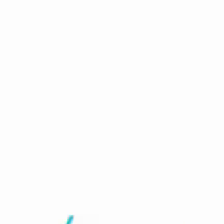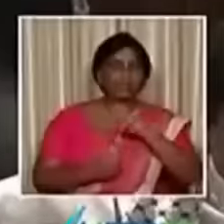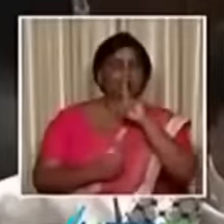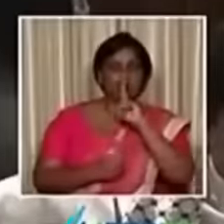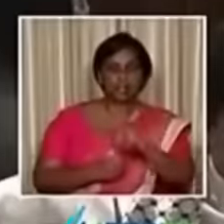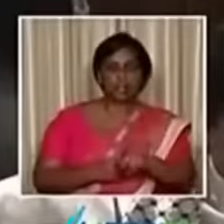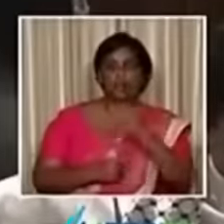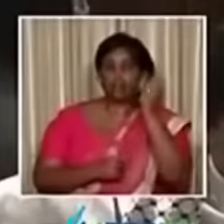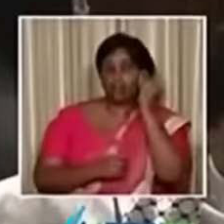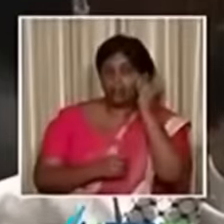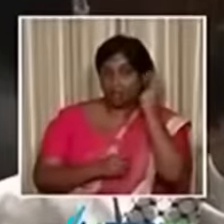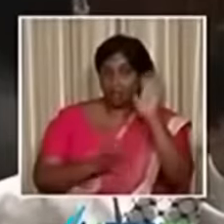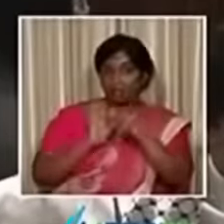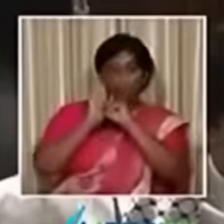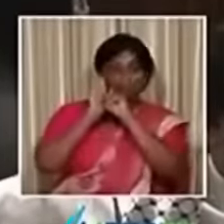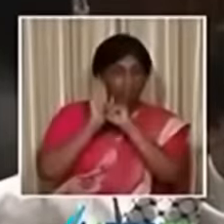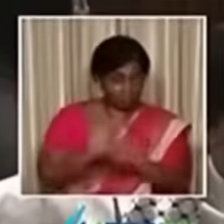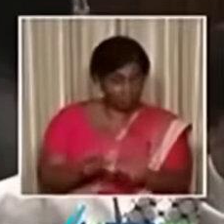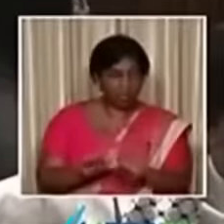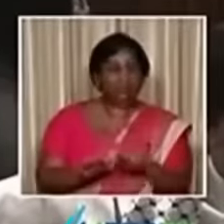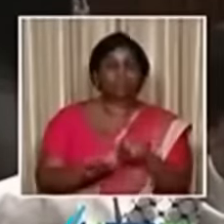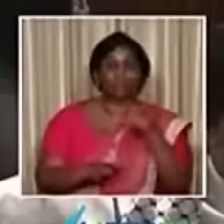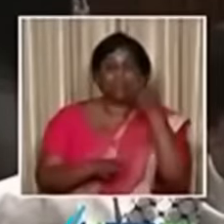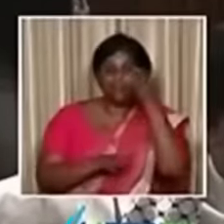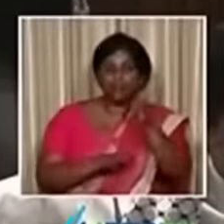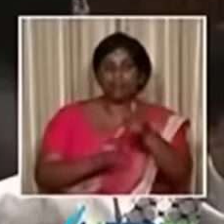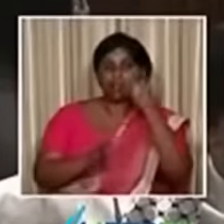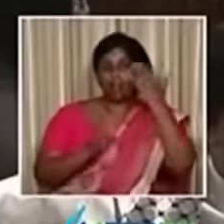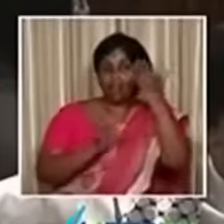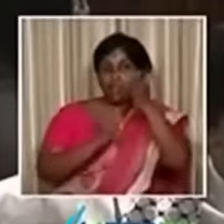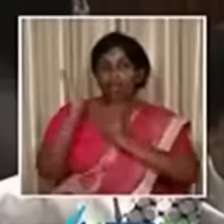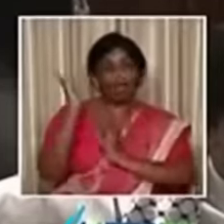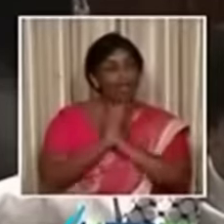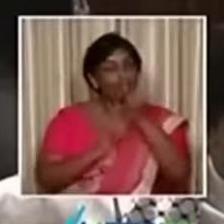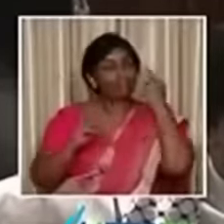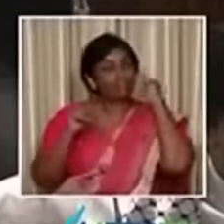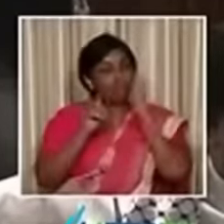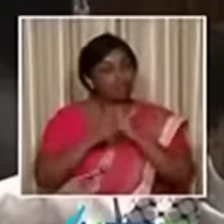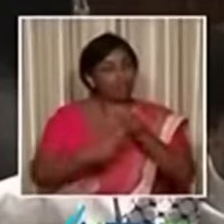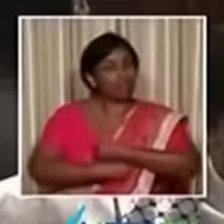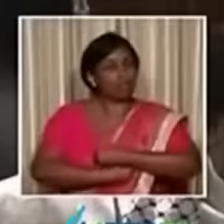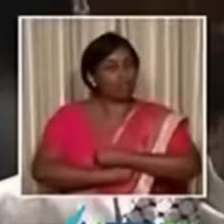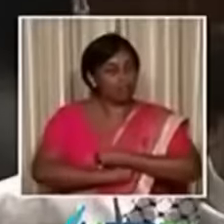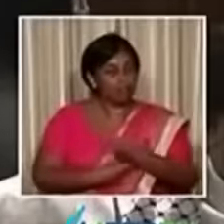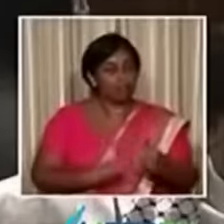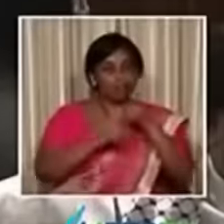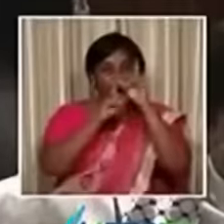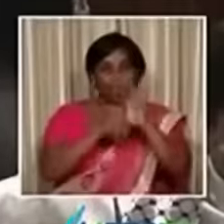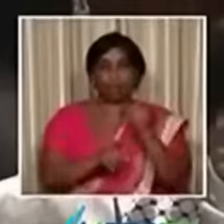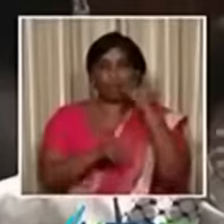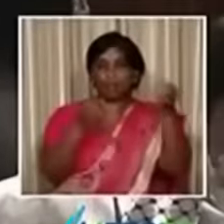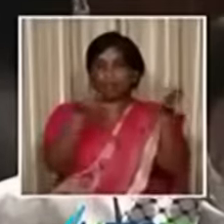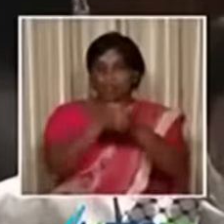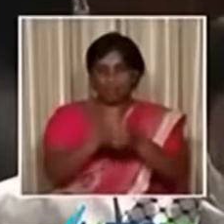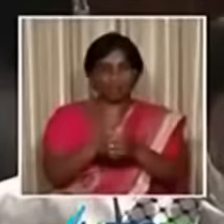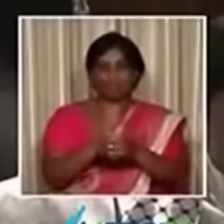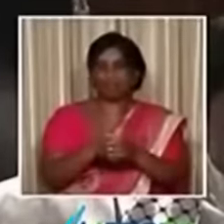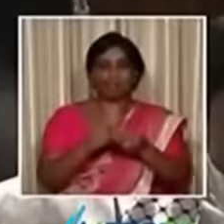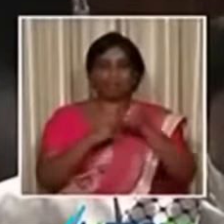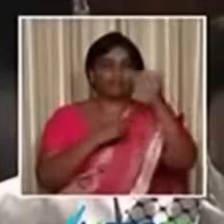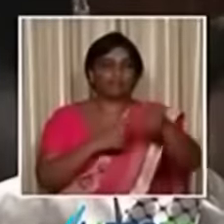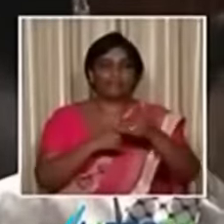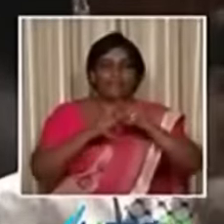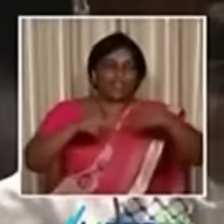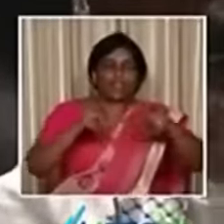කියනවා කාන්තාවට අගෞරව කරන මේ කාන්තාවගේ අයිතිය පිළිබඳව කෙලසර මෙවැනි කණ්ඩායමක්ගෙන් මීට වැඩිය වෙන